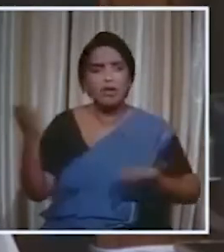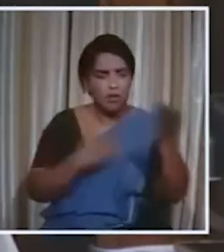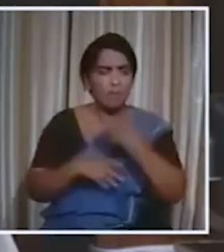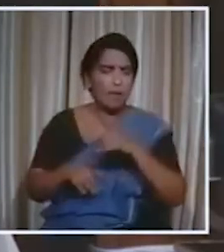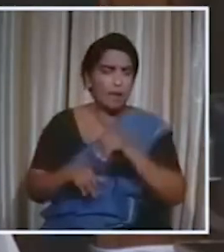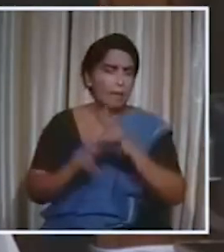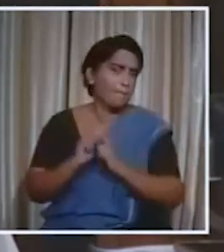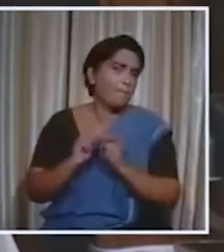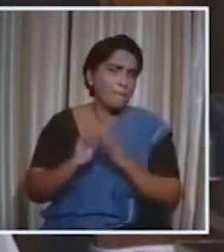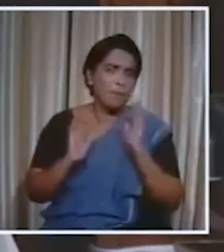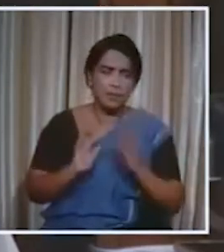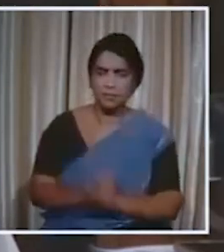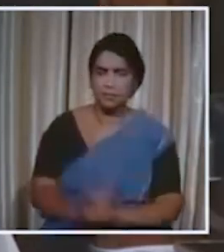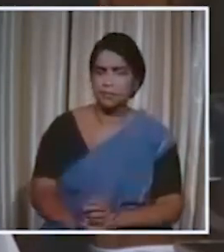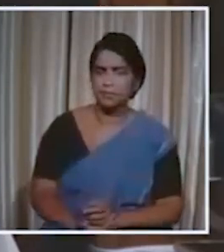බලපාන ප්‍රශ්නයක්.